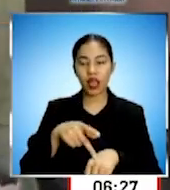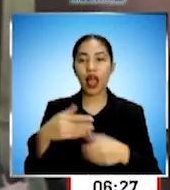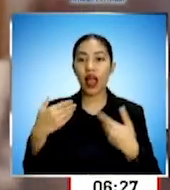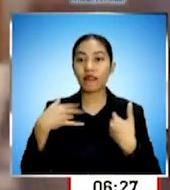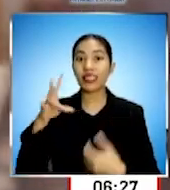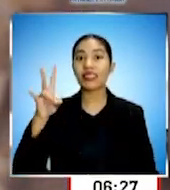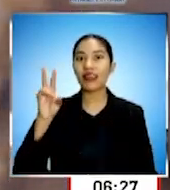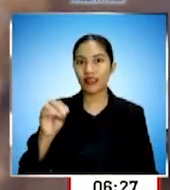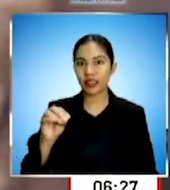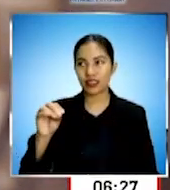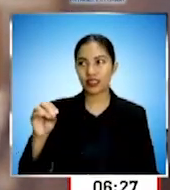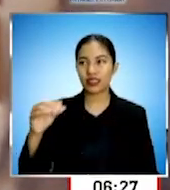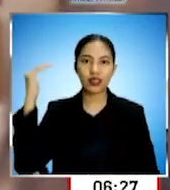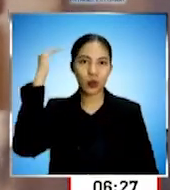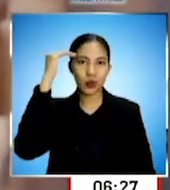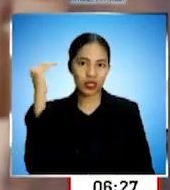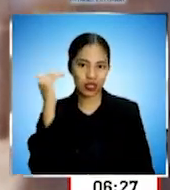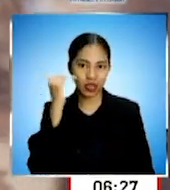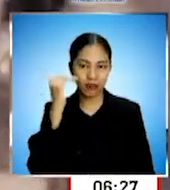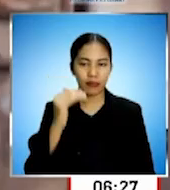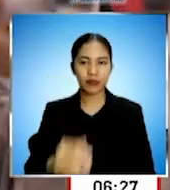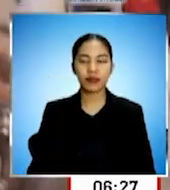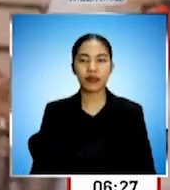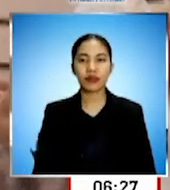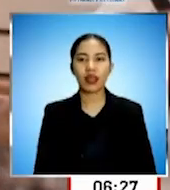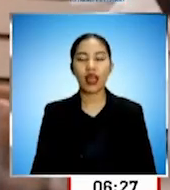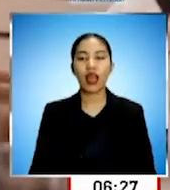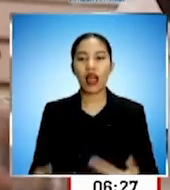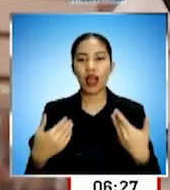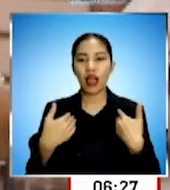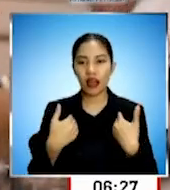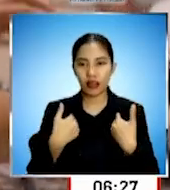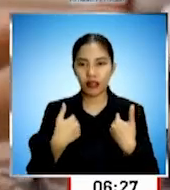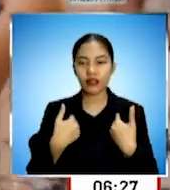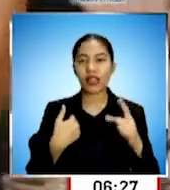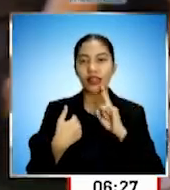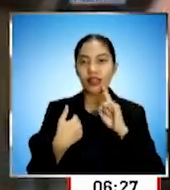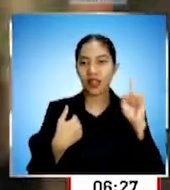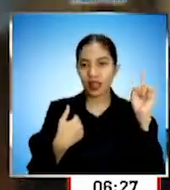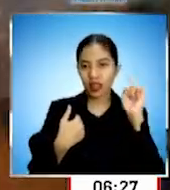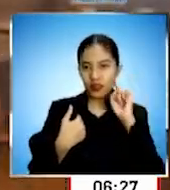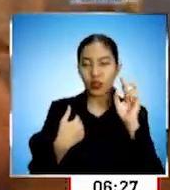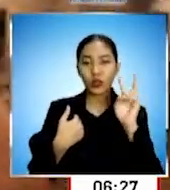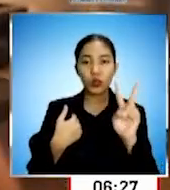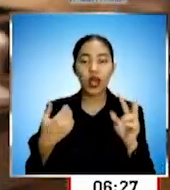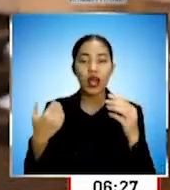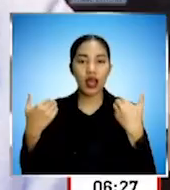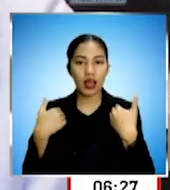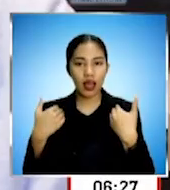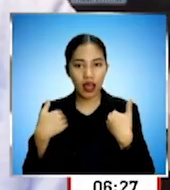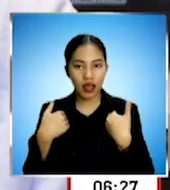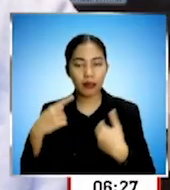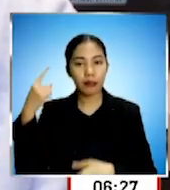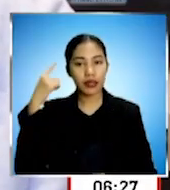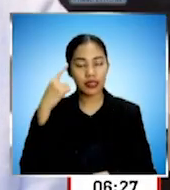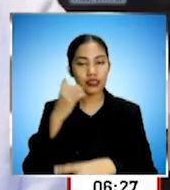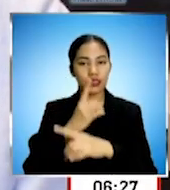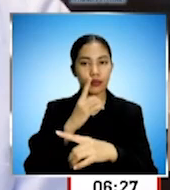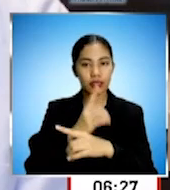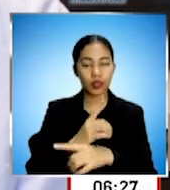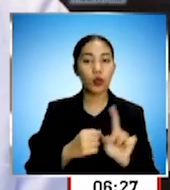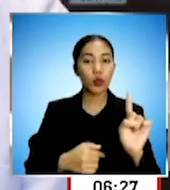baristas namin, 4 are deaf. 2 have a mental disability and 1 has a cerebral disability. Yung salary